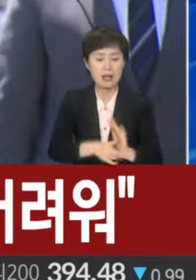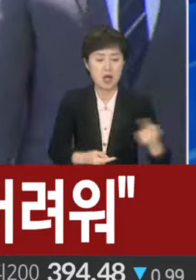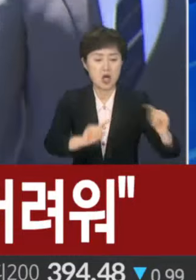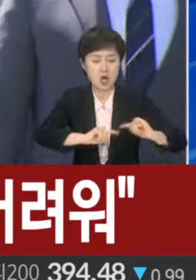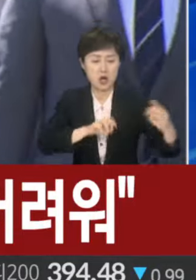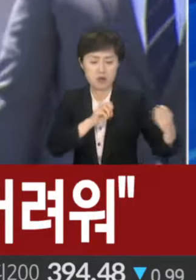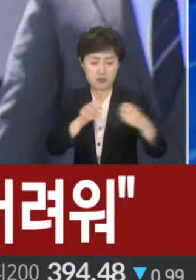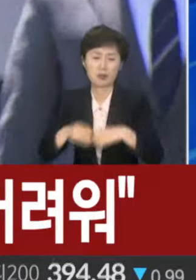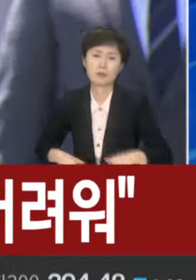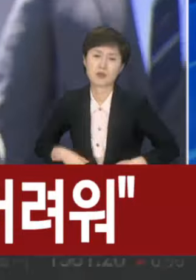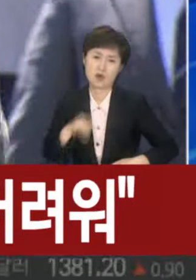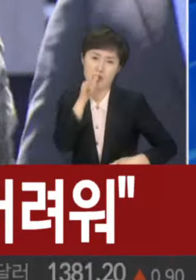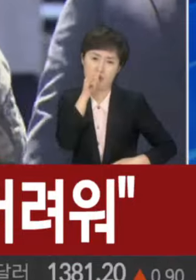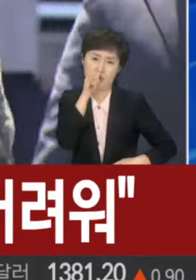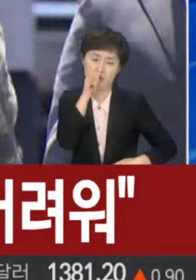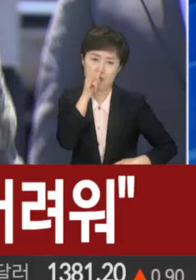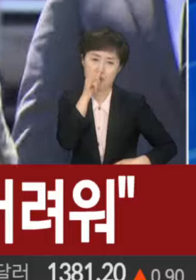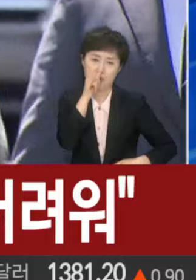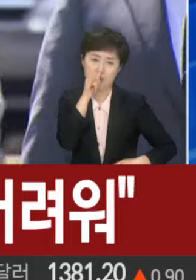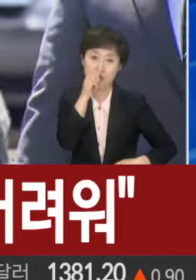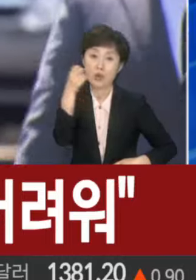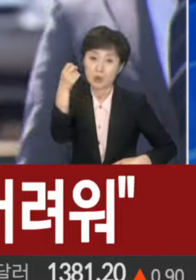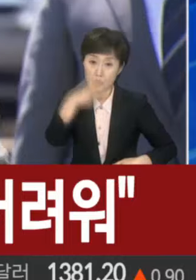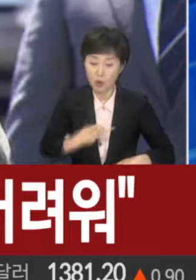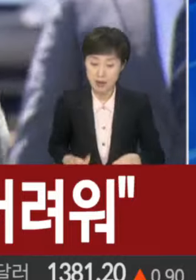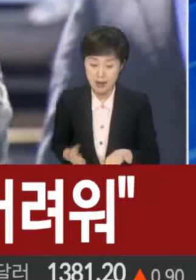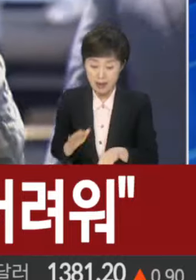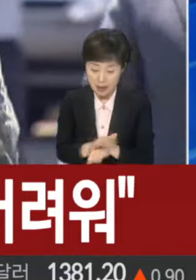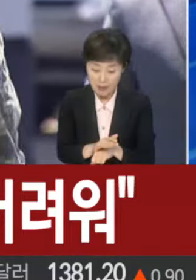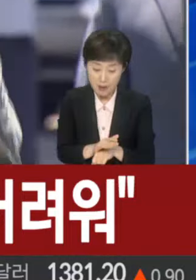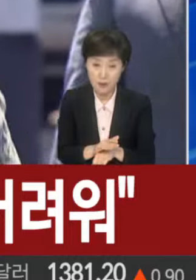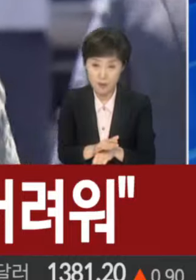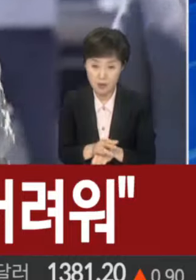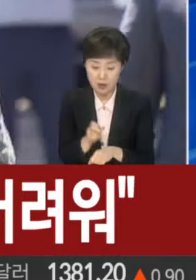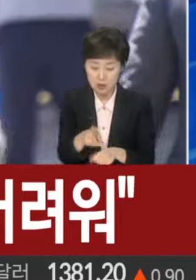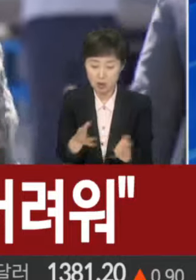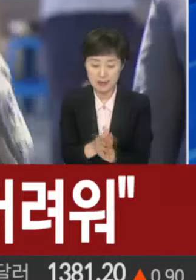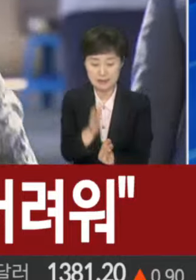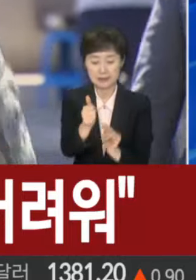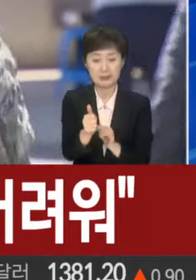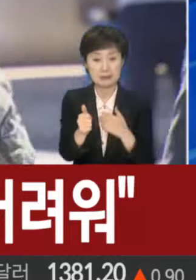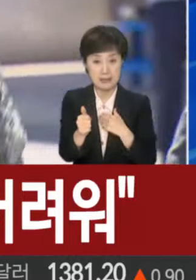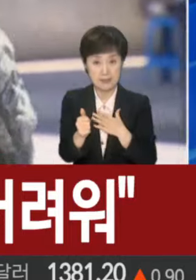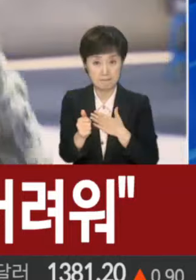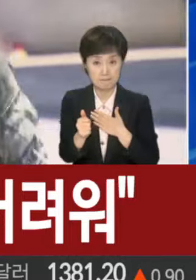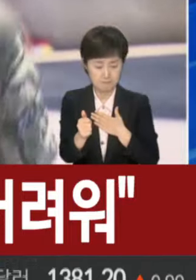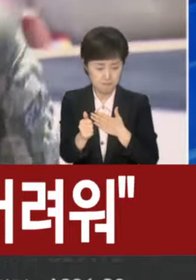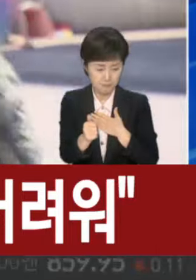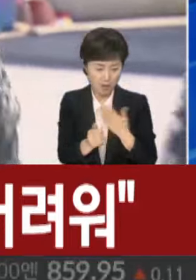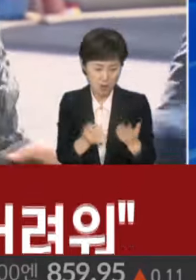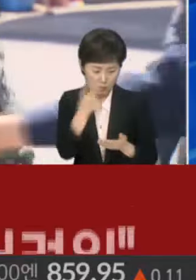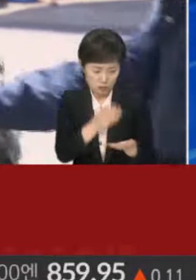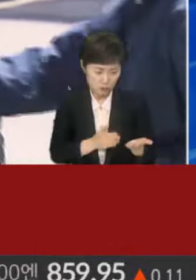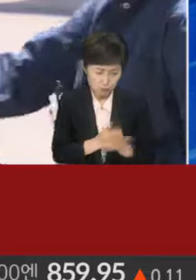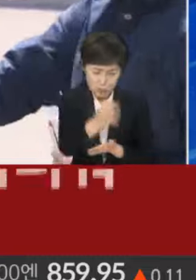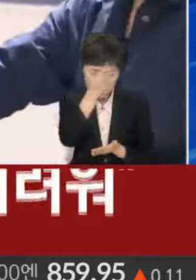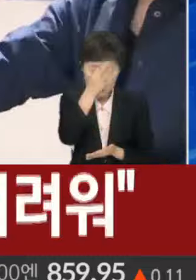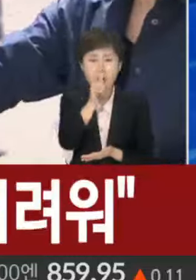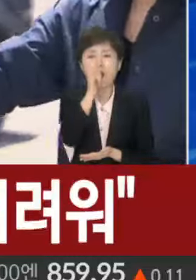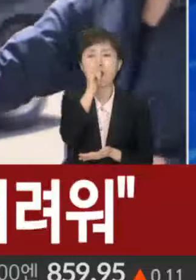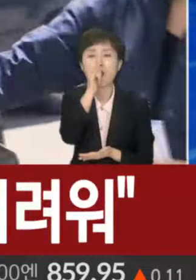했었다라든가 아니면은 이 해병대 여단장으로서 어떤 수중수색 업무에 좀 더 특화된 어떤 전문성을 가지고 있었을